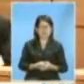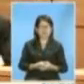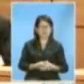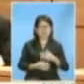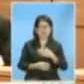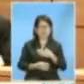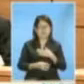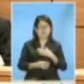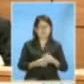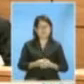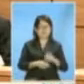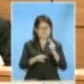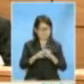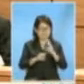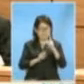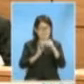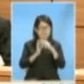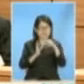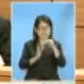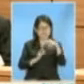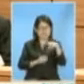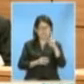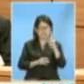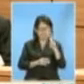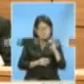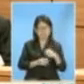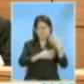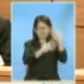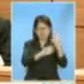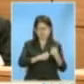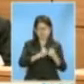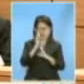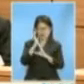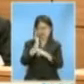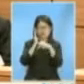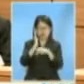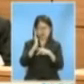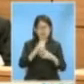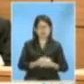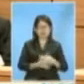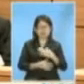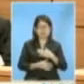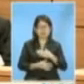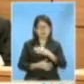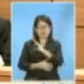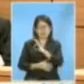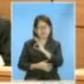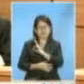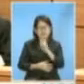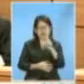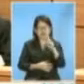ผมนายชุมพลจุนใสประชาธิปัตย์จากจังหวัดชุมพรในฐานะสมาชิกรัฐสภ